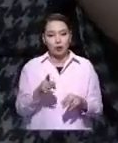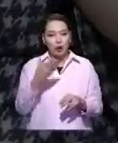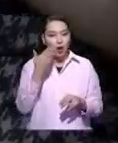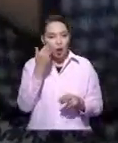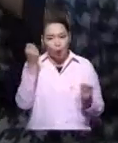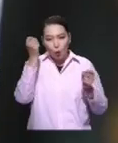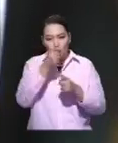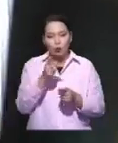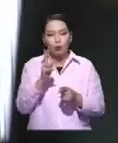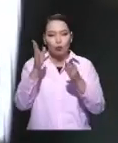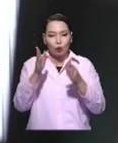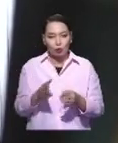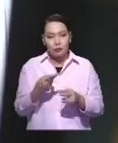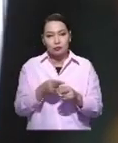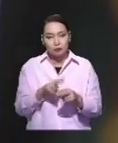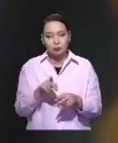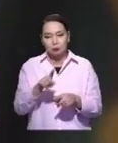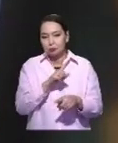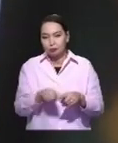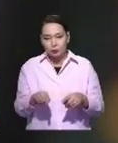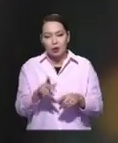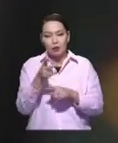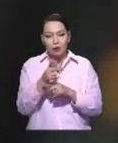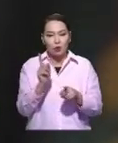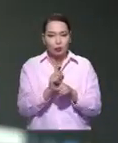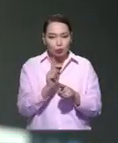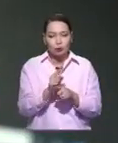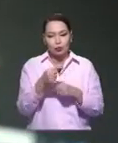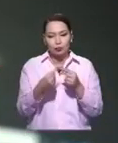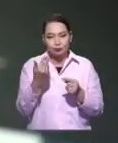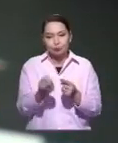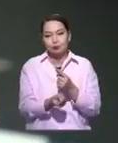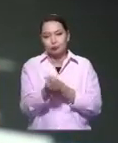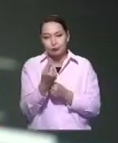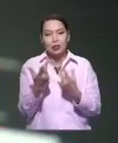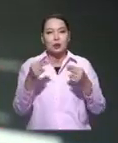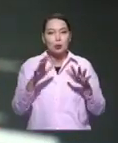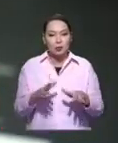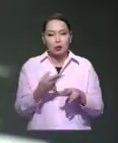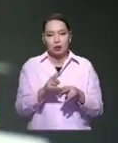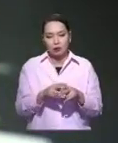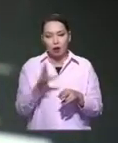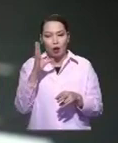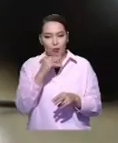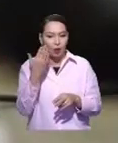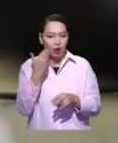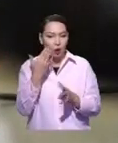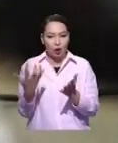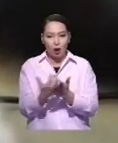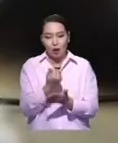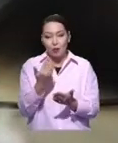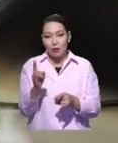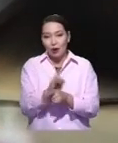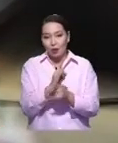мысал, тараған хабарды Google-ға саласыз, жүйе оқиғаның қашан, қайда болғанын бірден шығарып береді. Ал WhatsApp-та таралған мәтінді